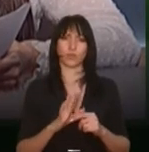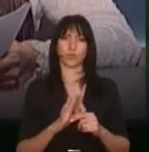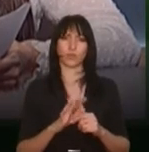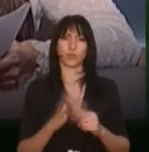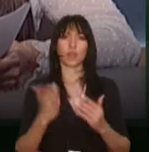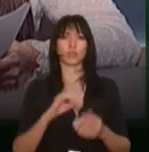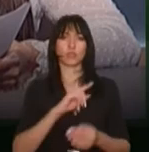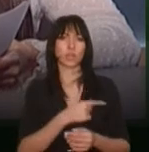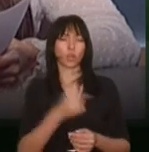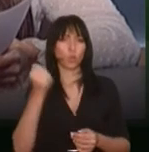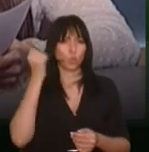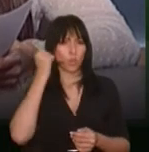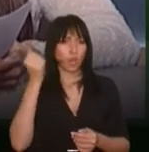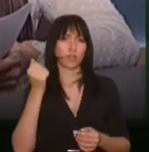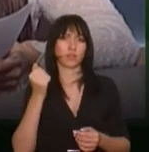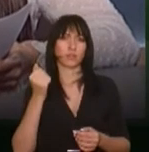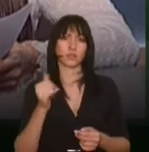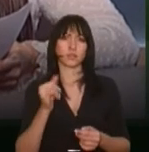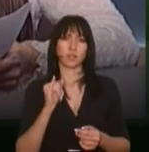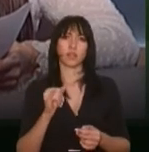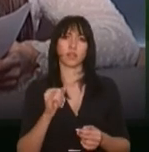то тоді мова йде про